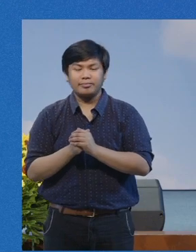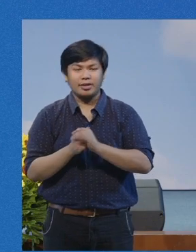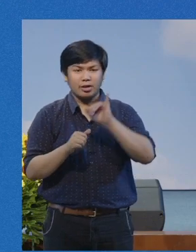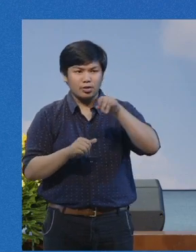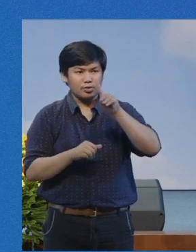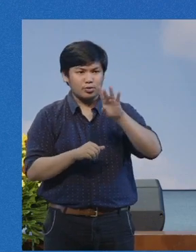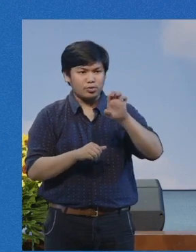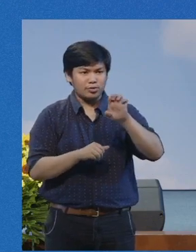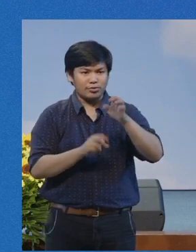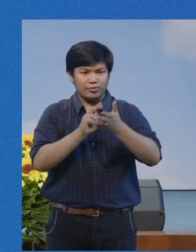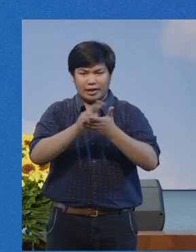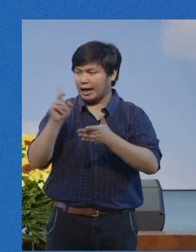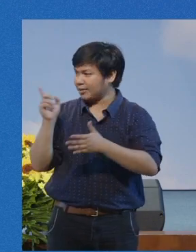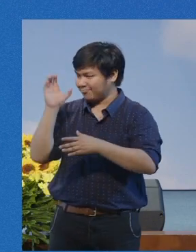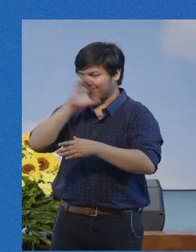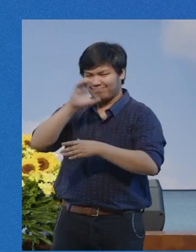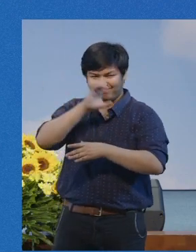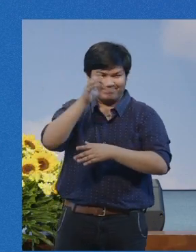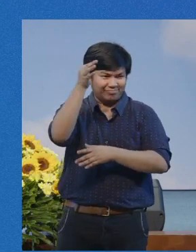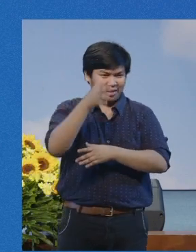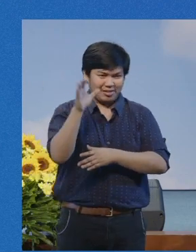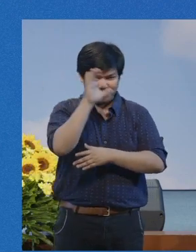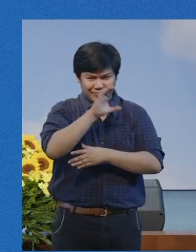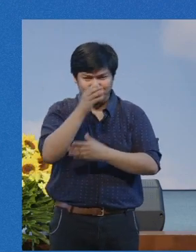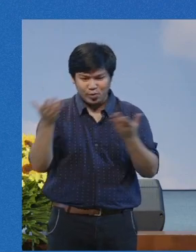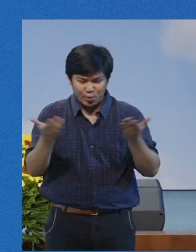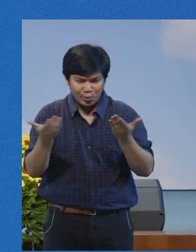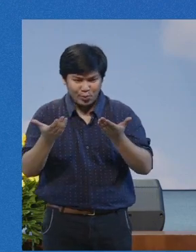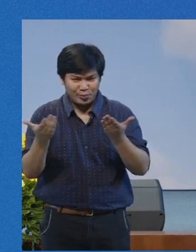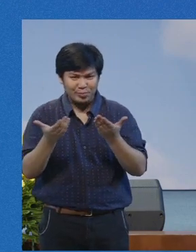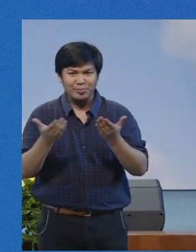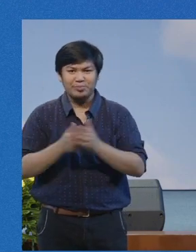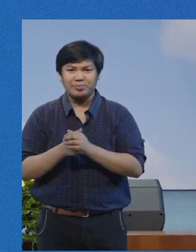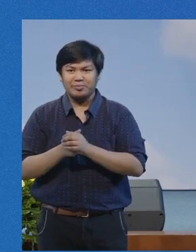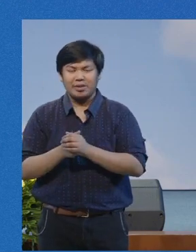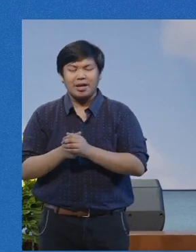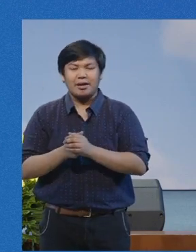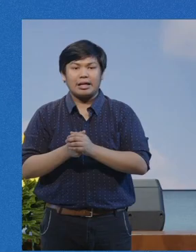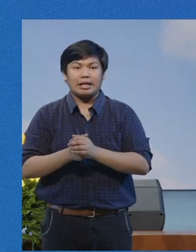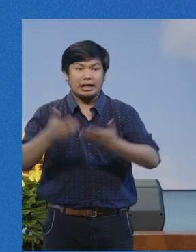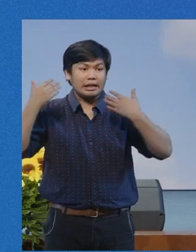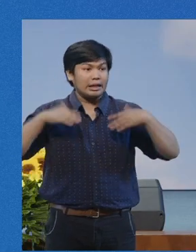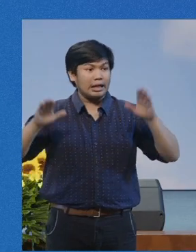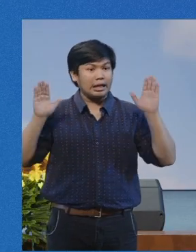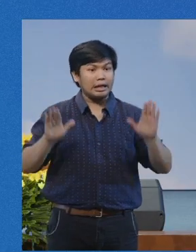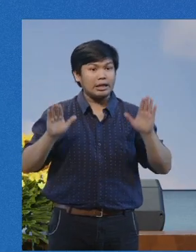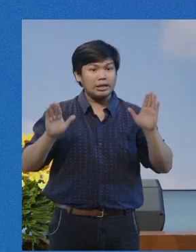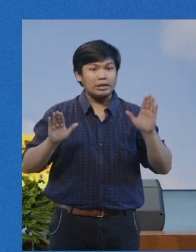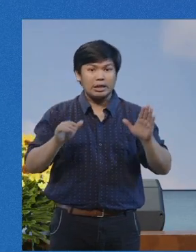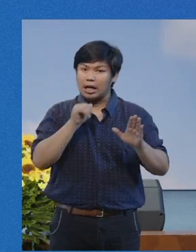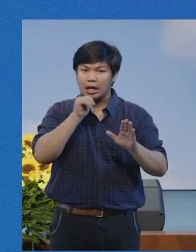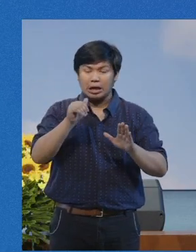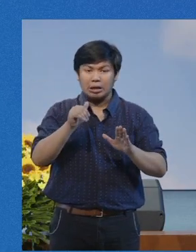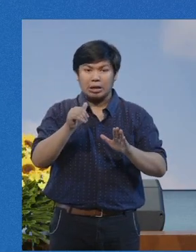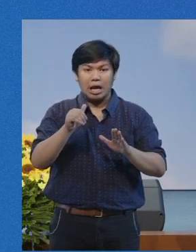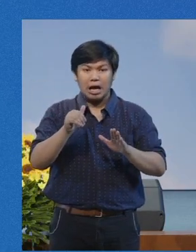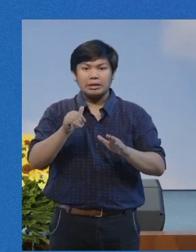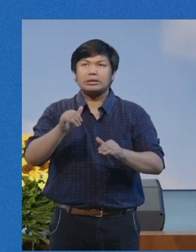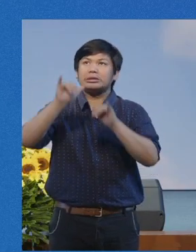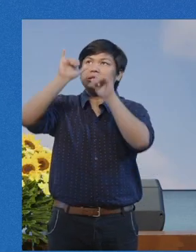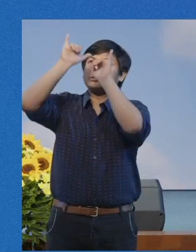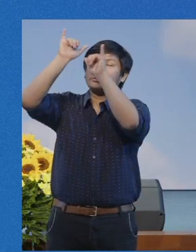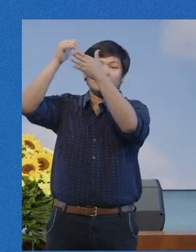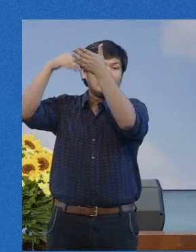Jude verse 6, Sorry, tama, verse 6. And the angels who did not stay within their own position